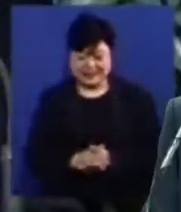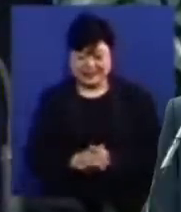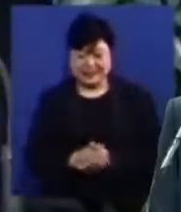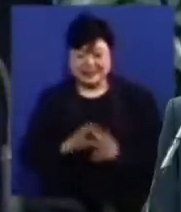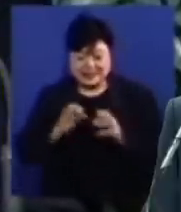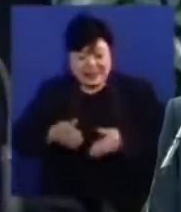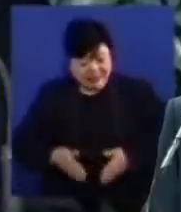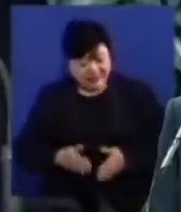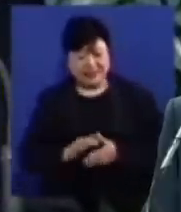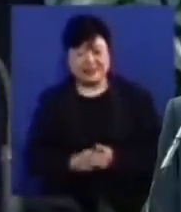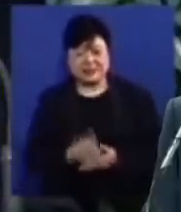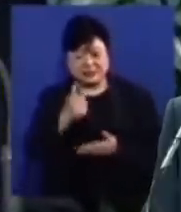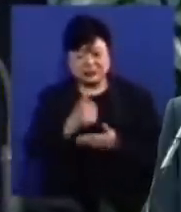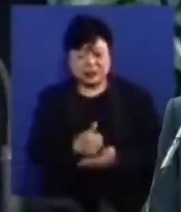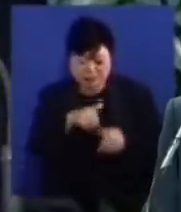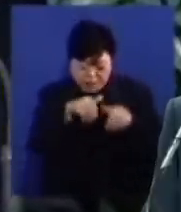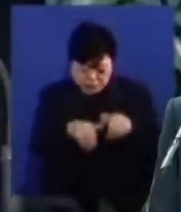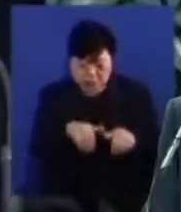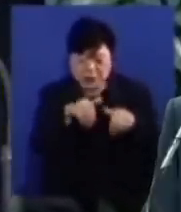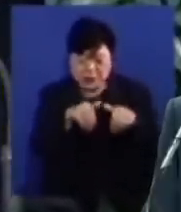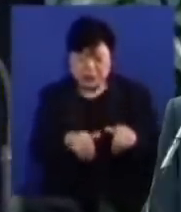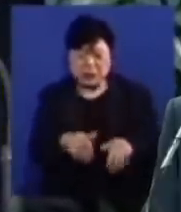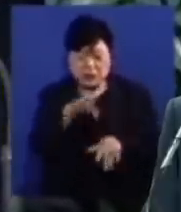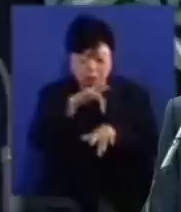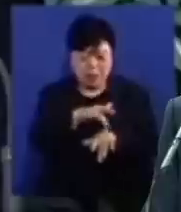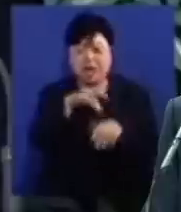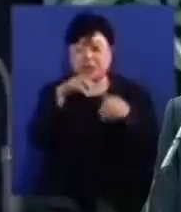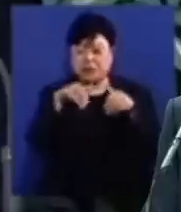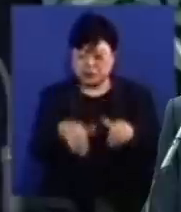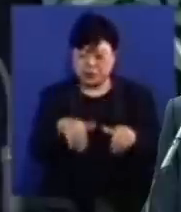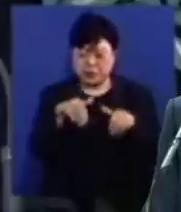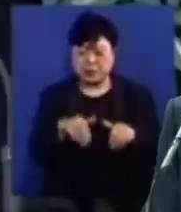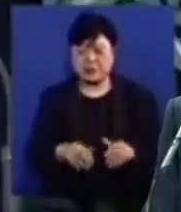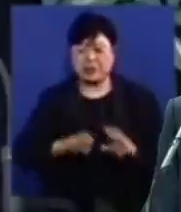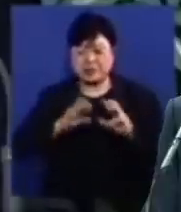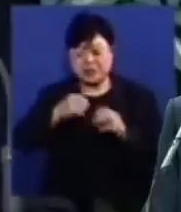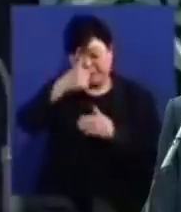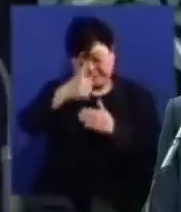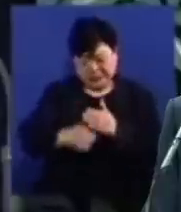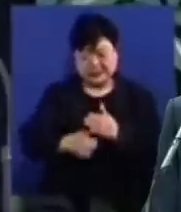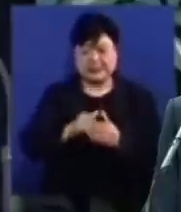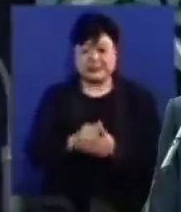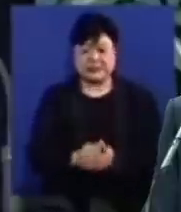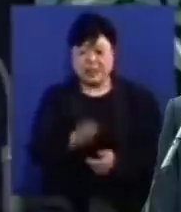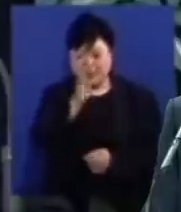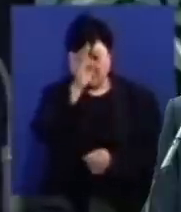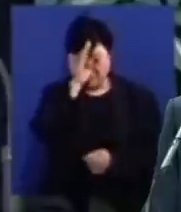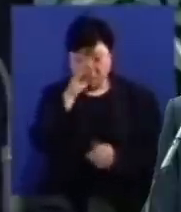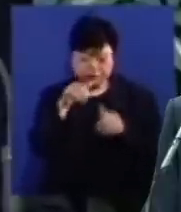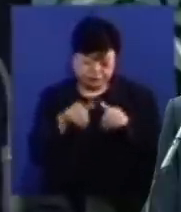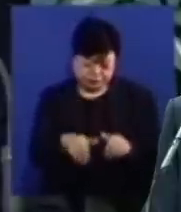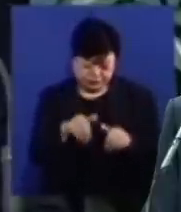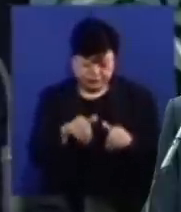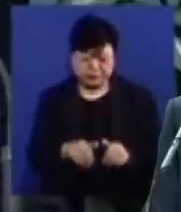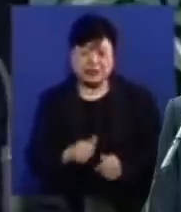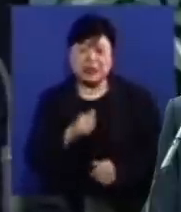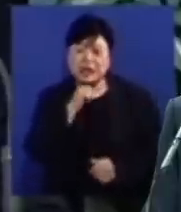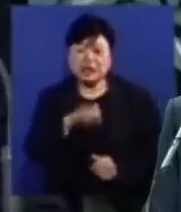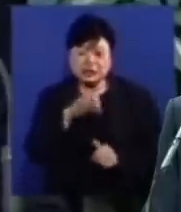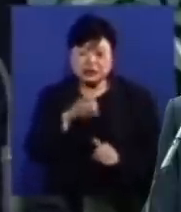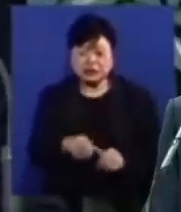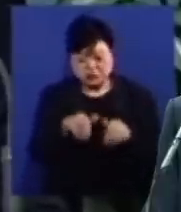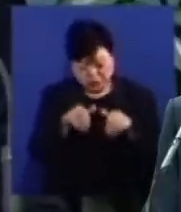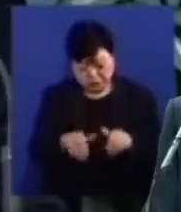세상에 태어나서 죄의 종이요 마귀의 종이요 세속의 종이요 병의 종이요 가난과